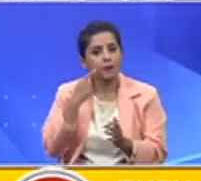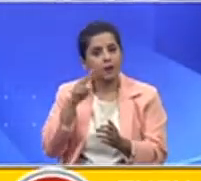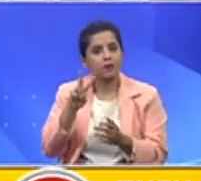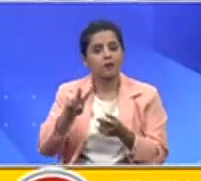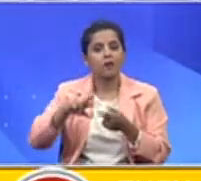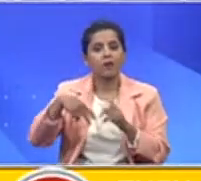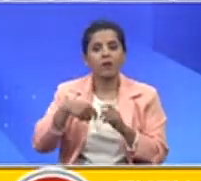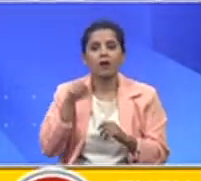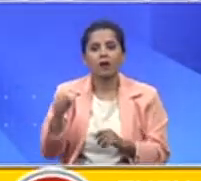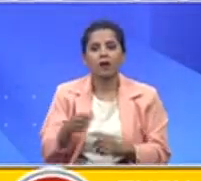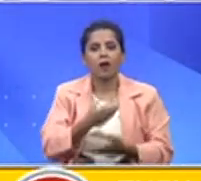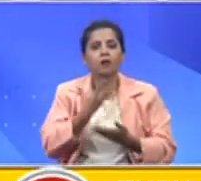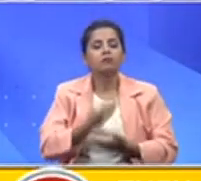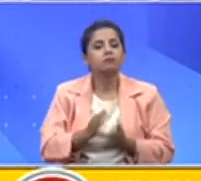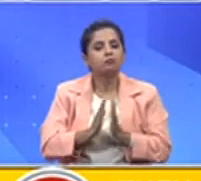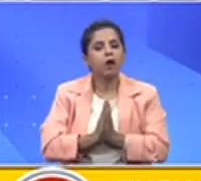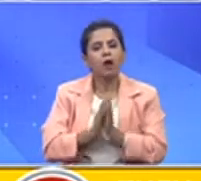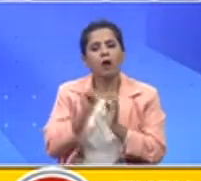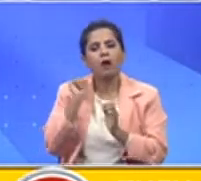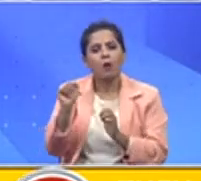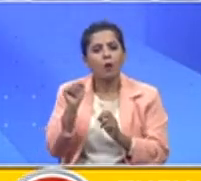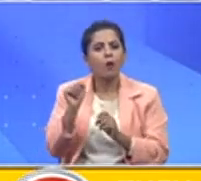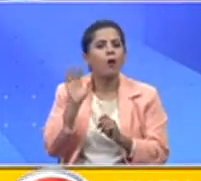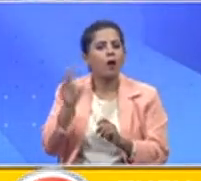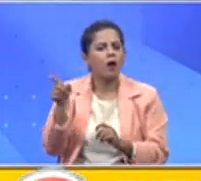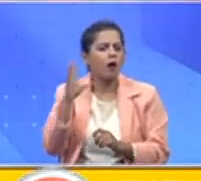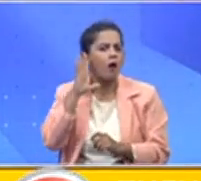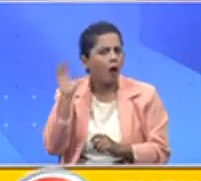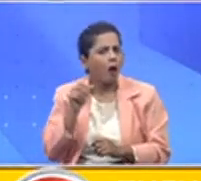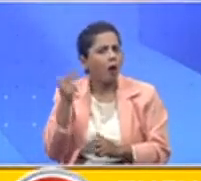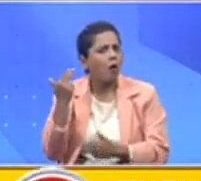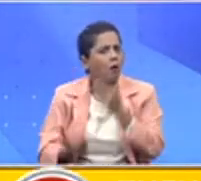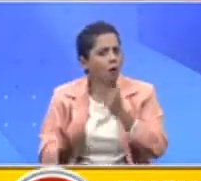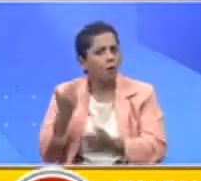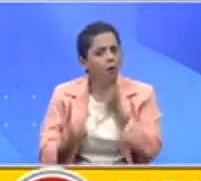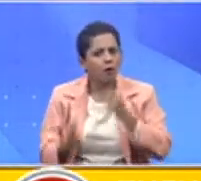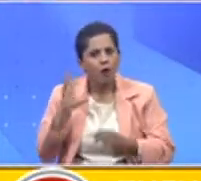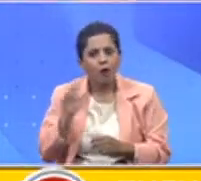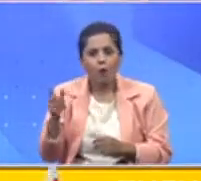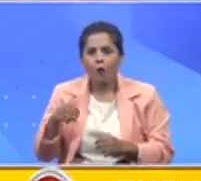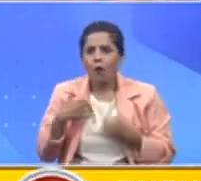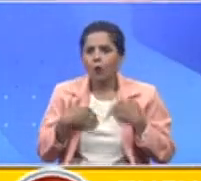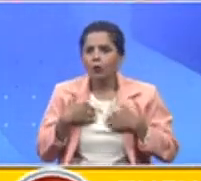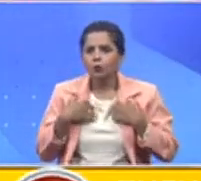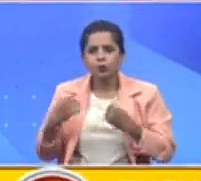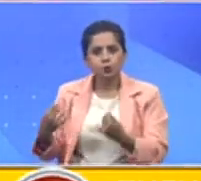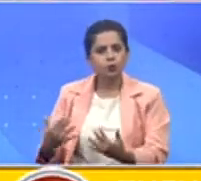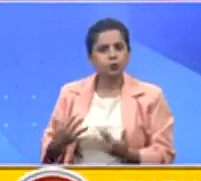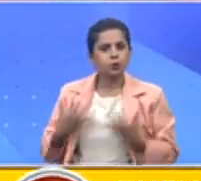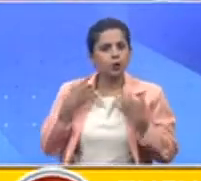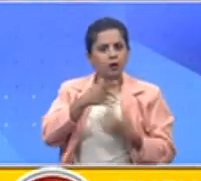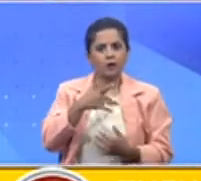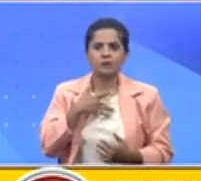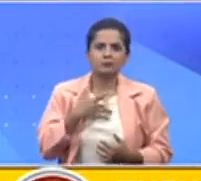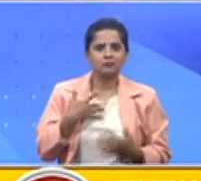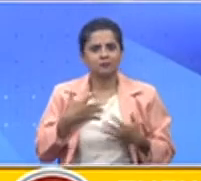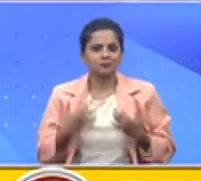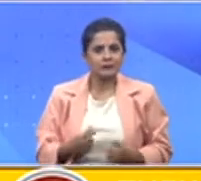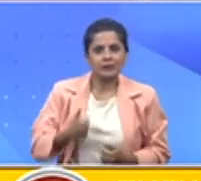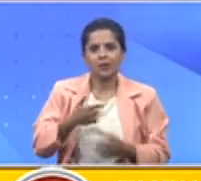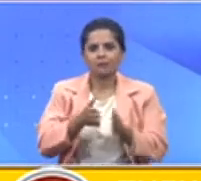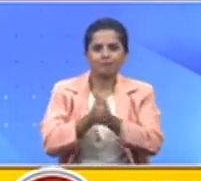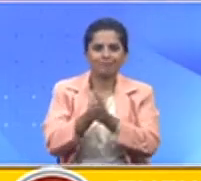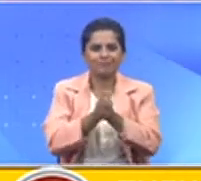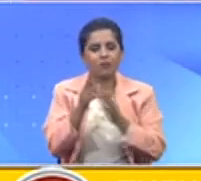के अनुभ़ाँ के बारे में कहीं सुणा था उससे उन्हें इतनी प्रिणा मिली कि खुद